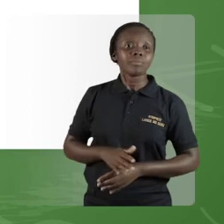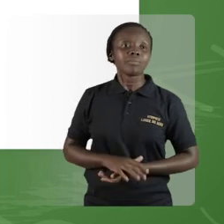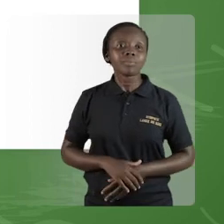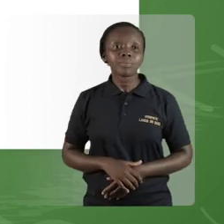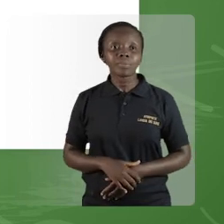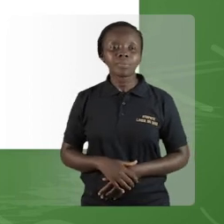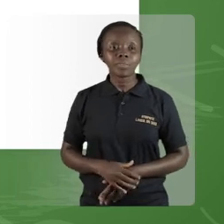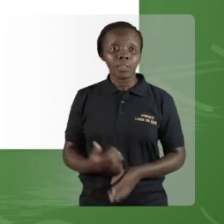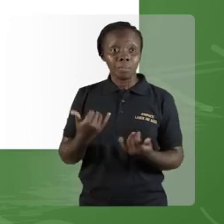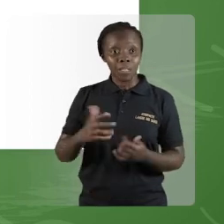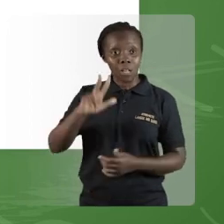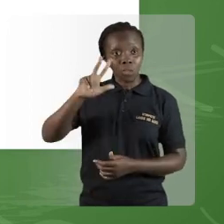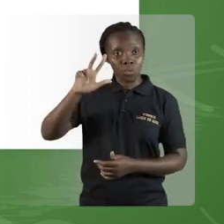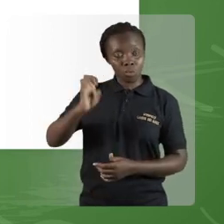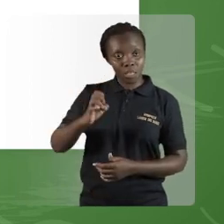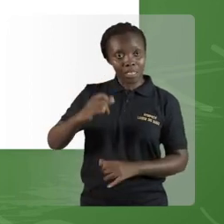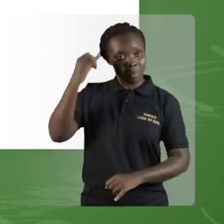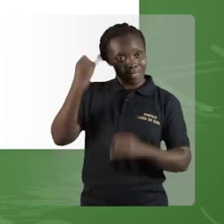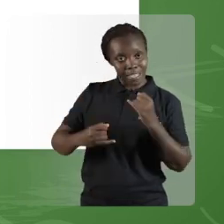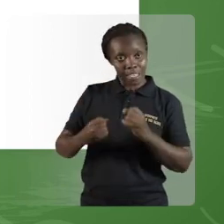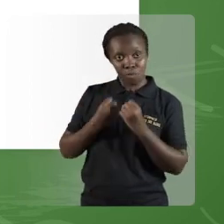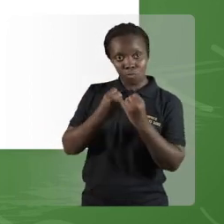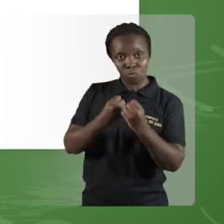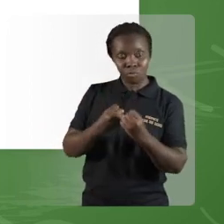Troisième et dernière force,